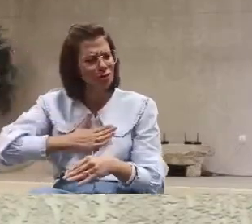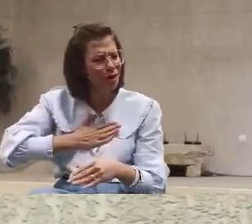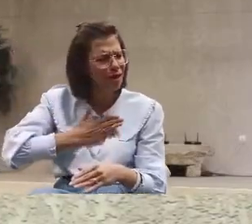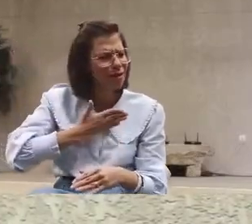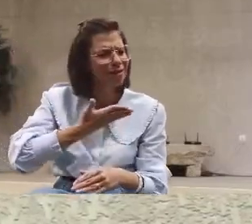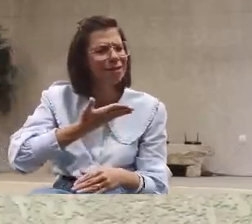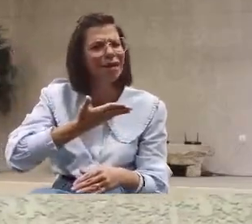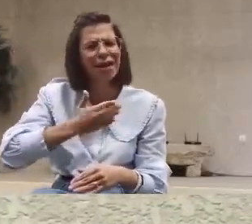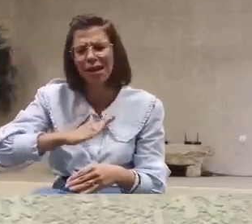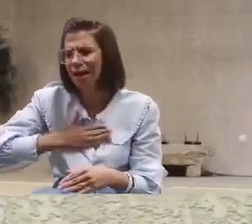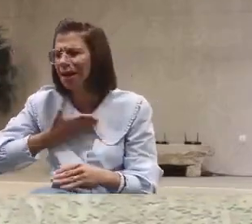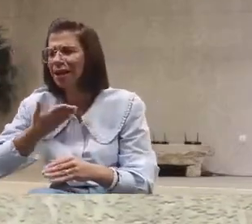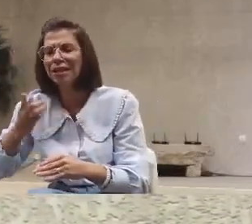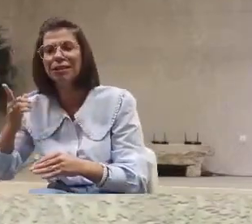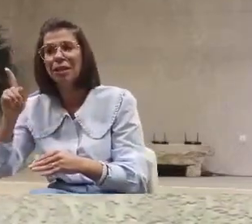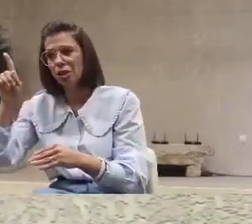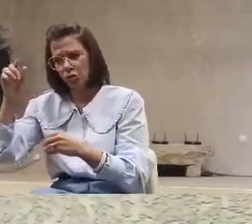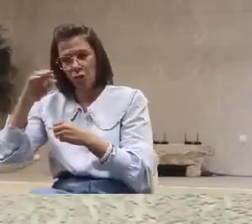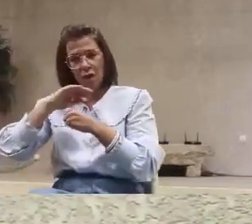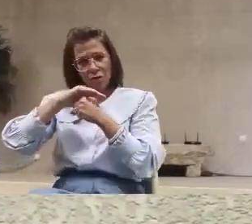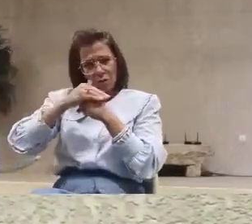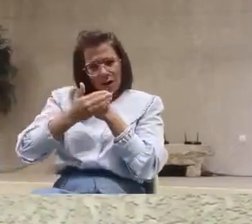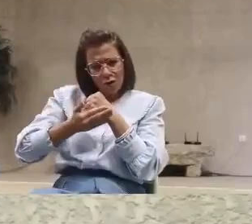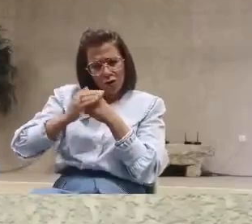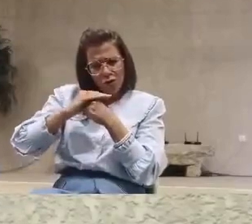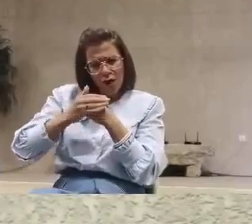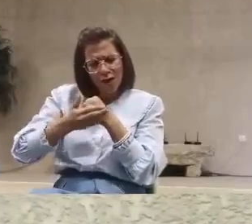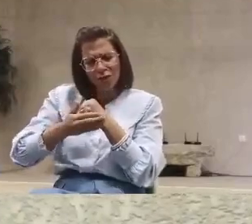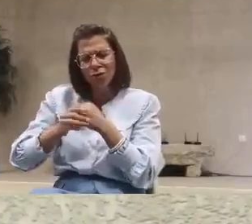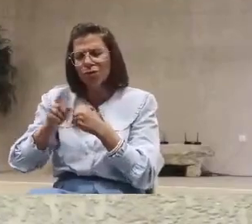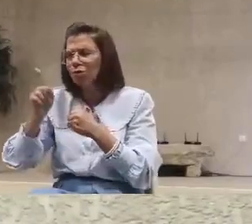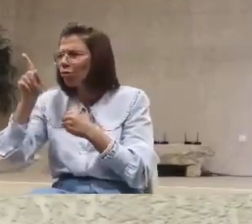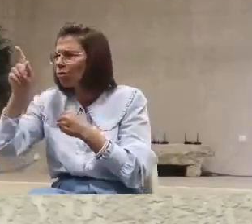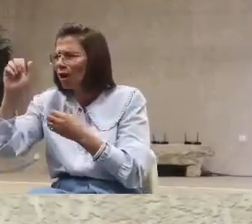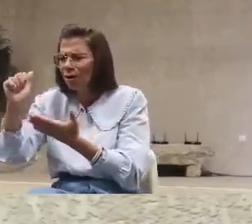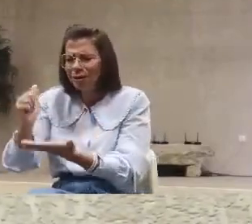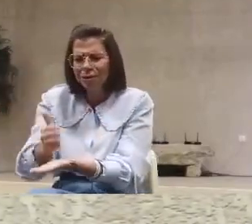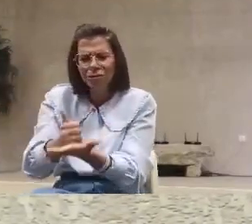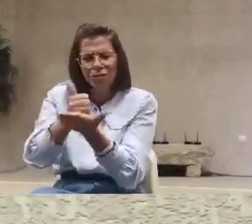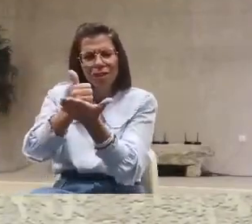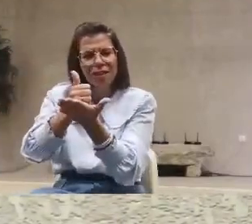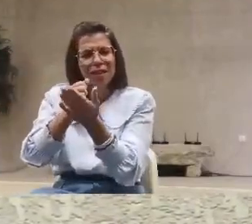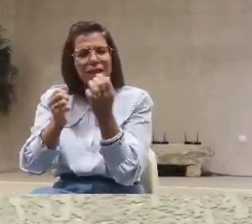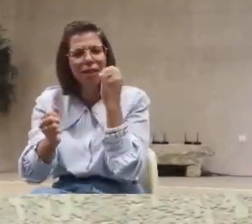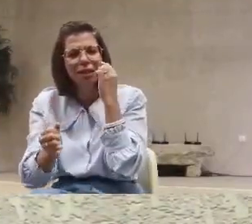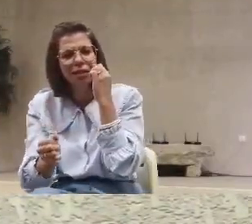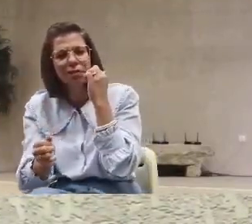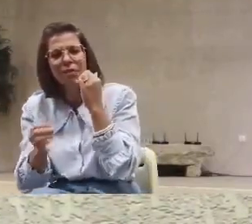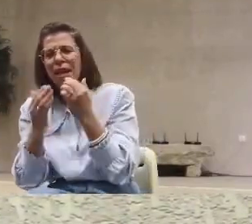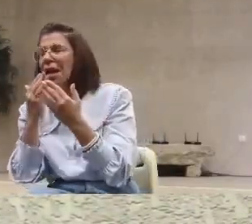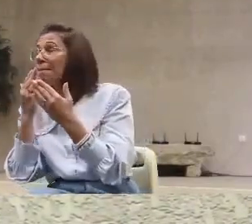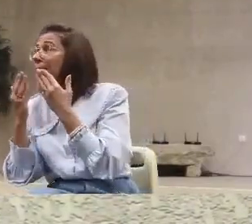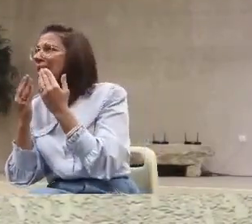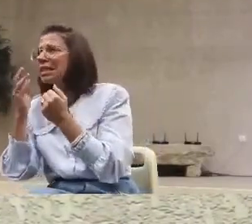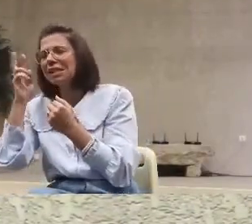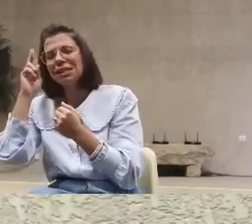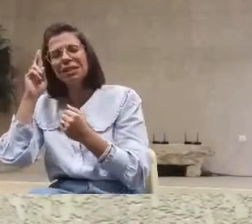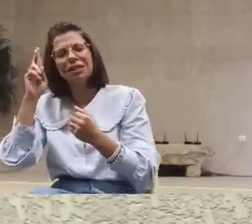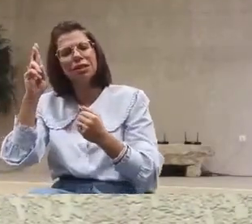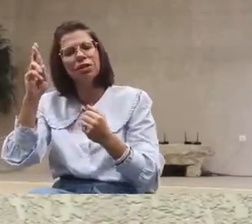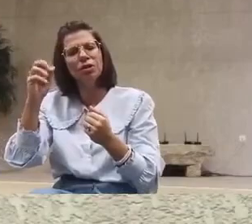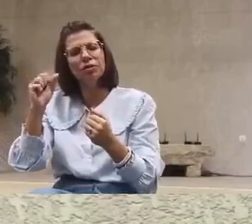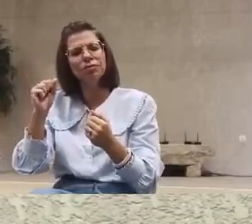99 qui n'ont pas besoin pour venir au secours de ceux qui ne sont pas encore dans le royaume